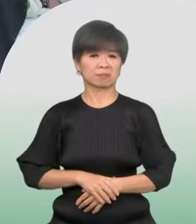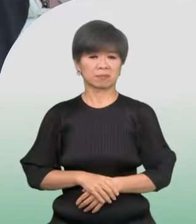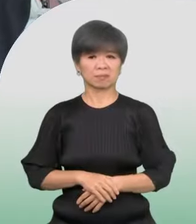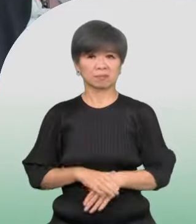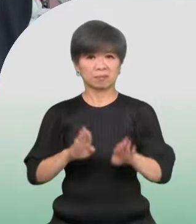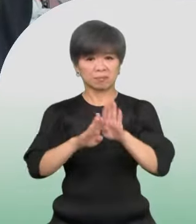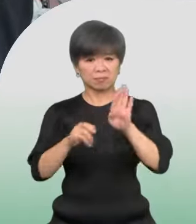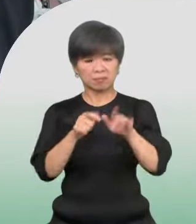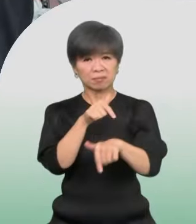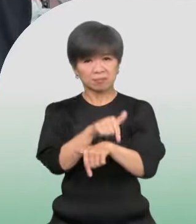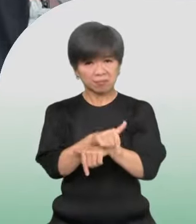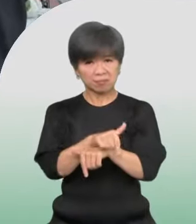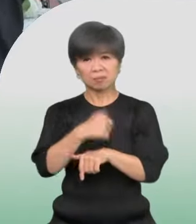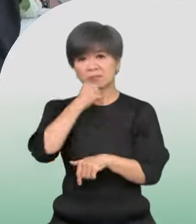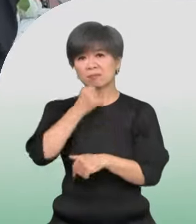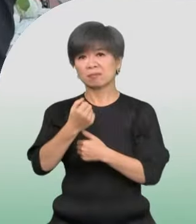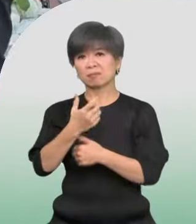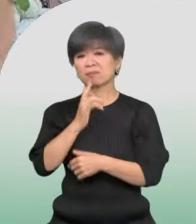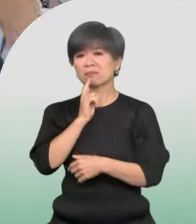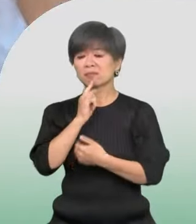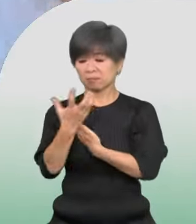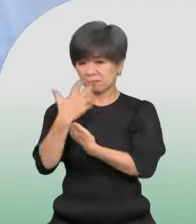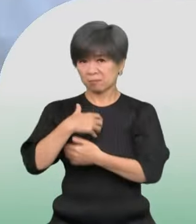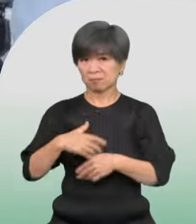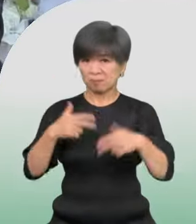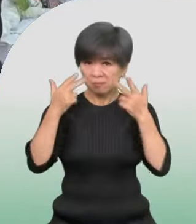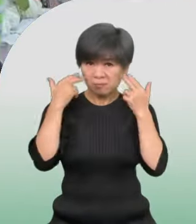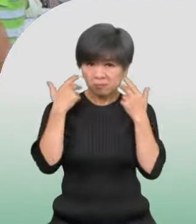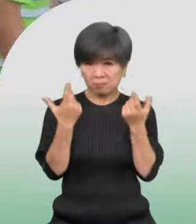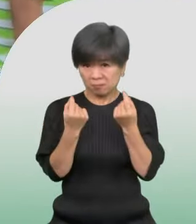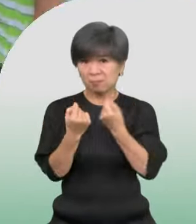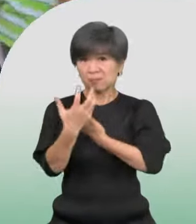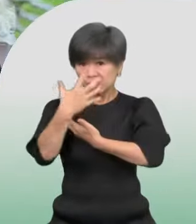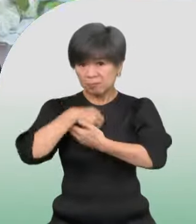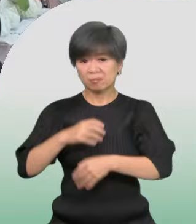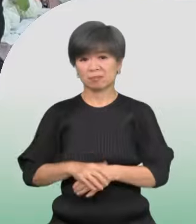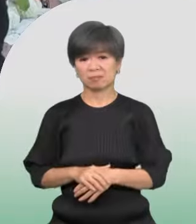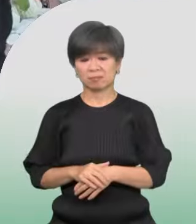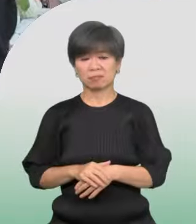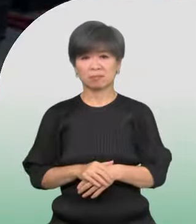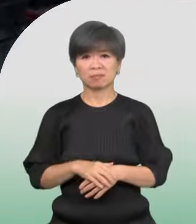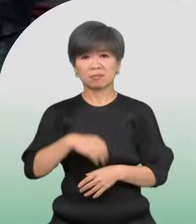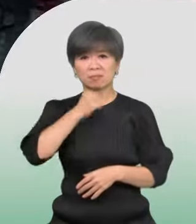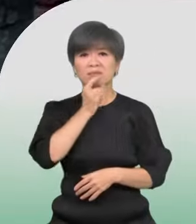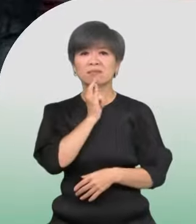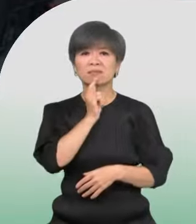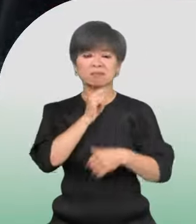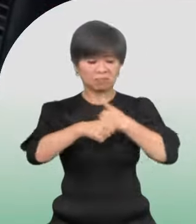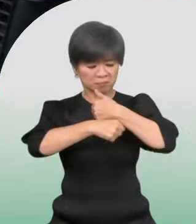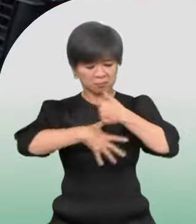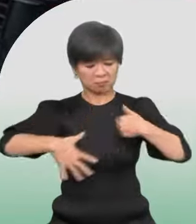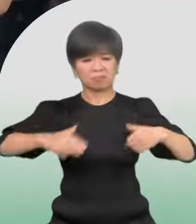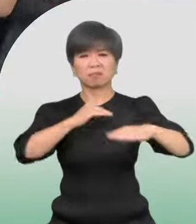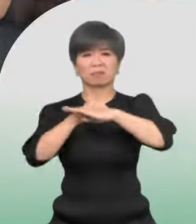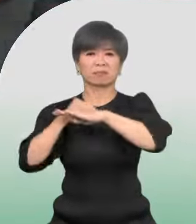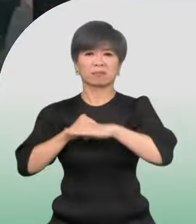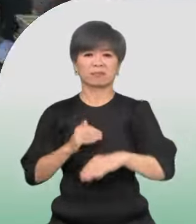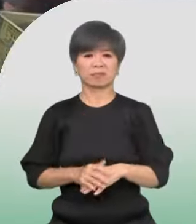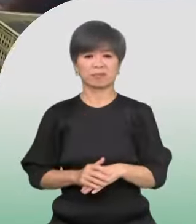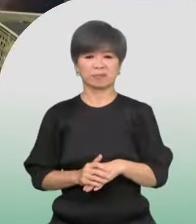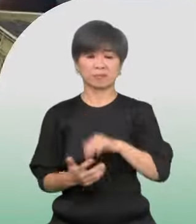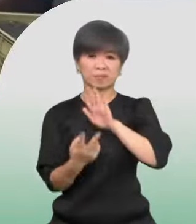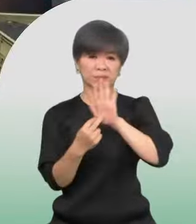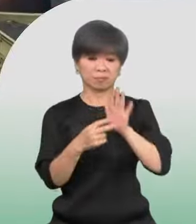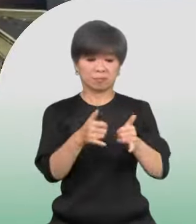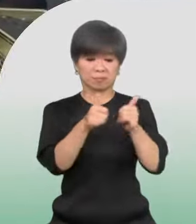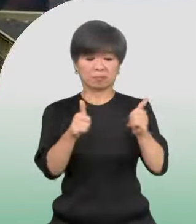话也系台语，你嘅原住民话也系台语，睇住家就系台语。 桃园市杭义新村市协会就讲，台湾基于